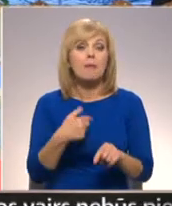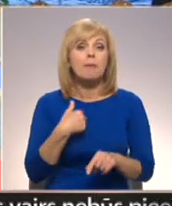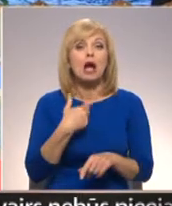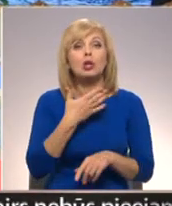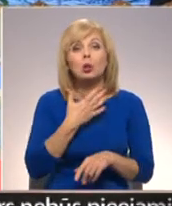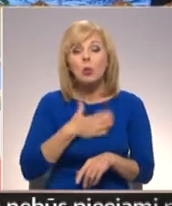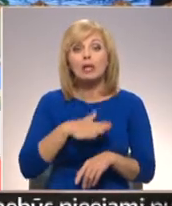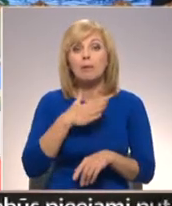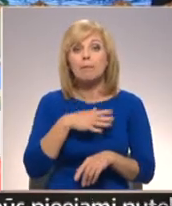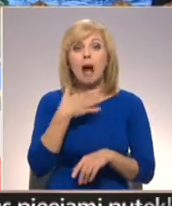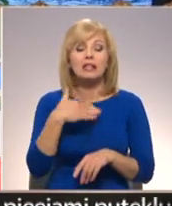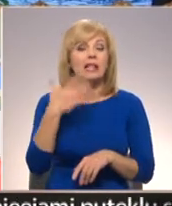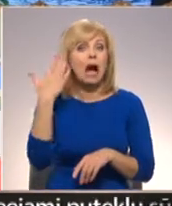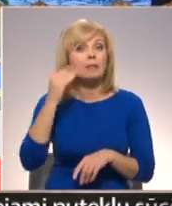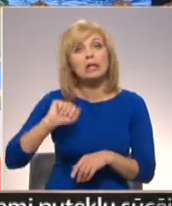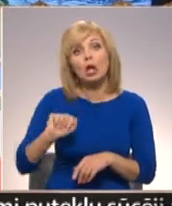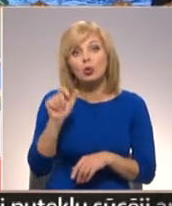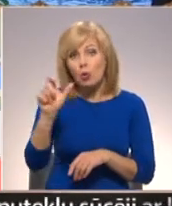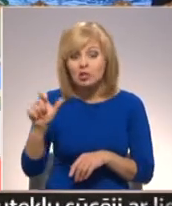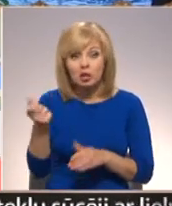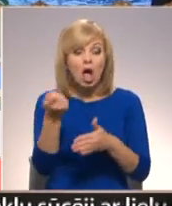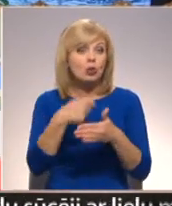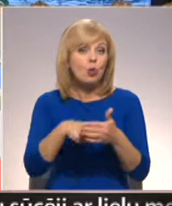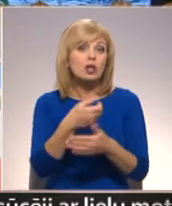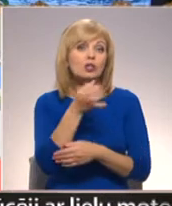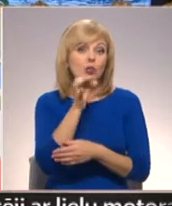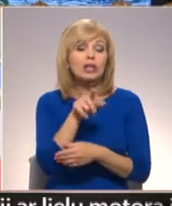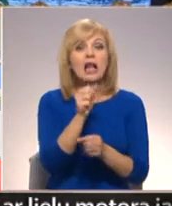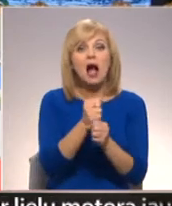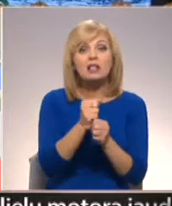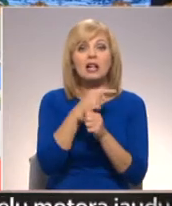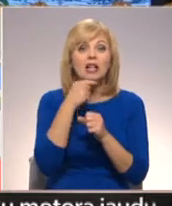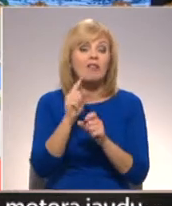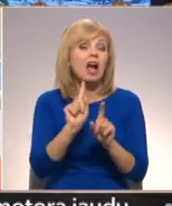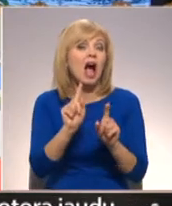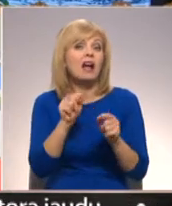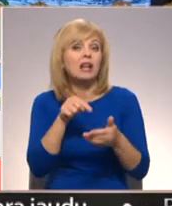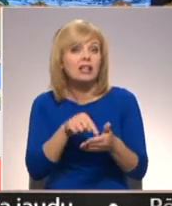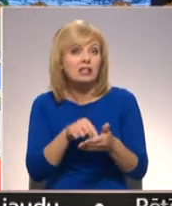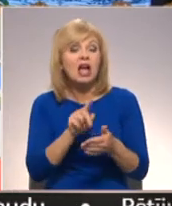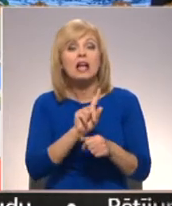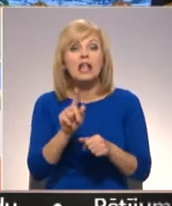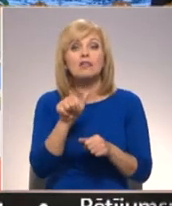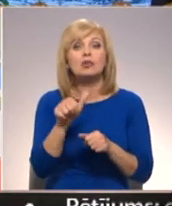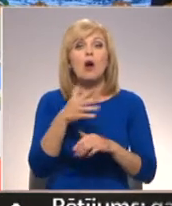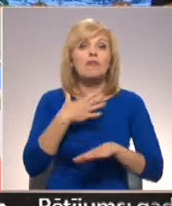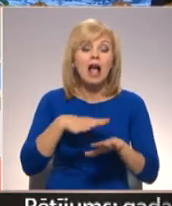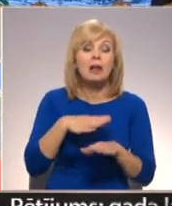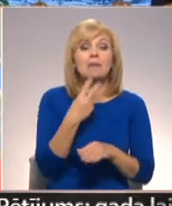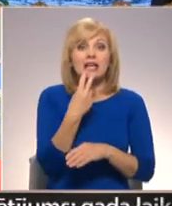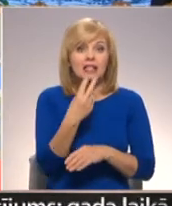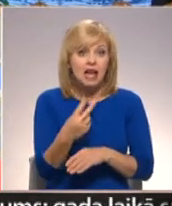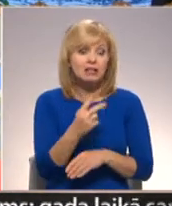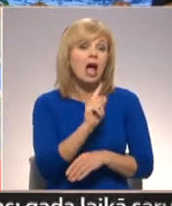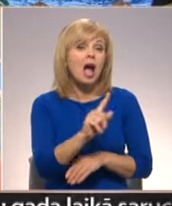Man ļoti patika mūsu amerikāņu kolēģi noslēguma runa, kurš teica, jāstrādā ar to Krieviju, kāda tā ir, nevis ar tādu, kādu to vēlamies redzēt. Mums